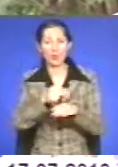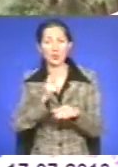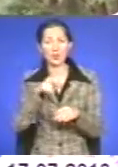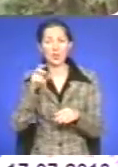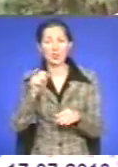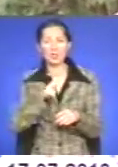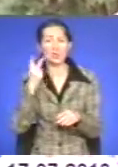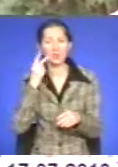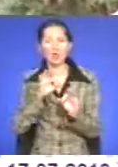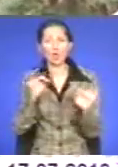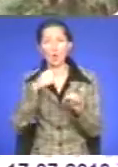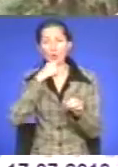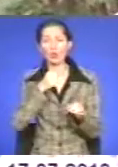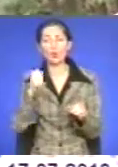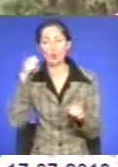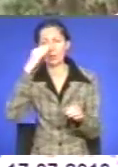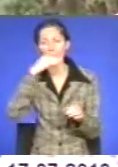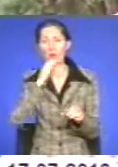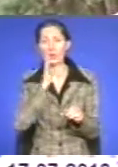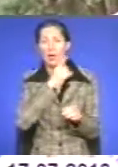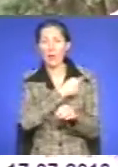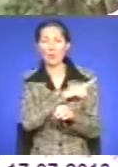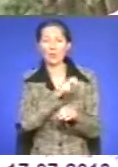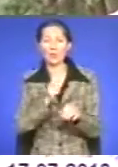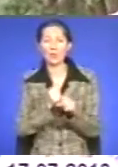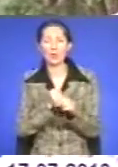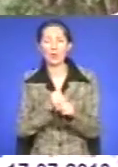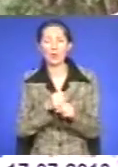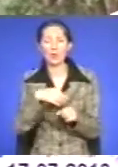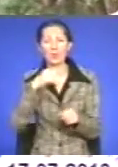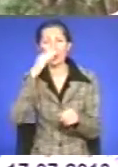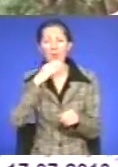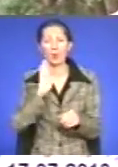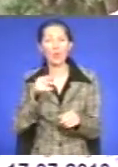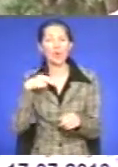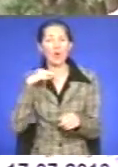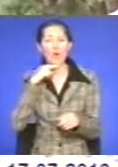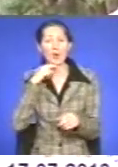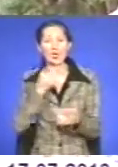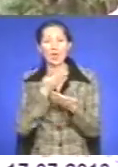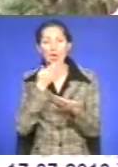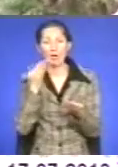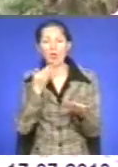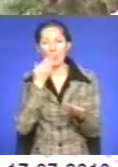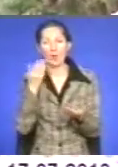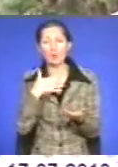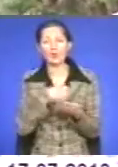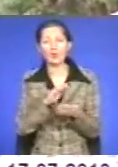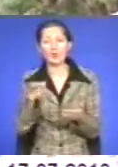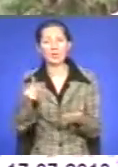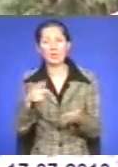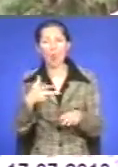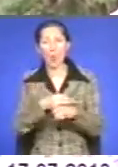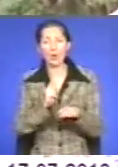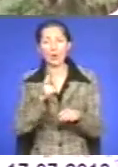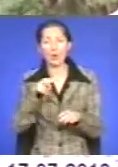розказують дорослим, батькам і медичним працівникам. Тобто, батьки, будьте уважні, розпитуйте своїх дітей, чи їх укусив кліщ,